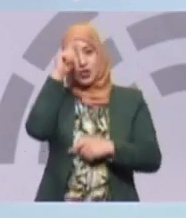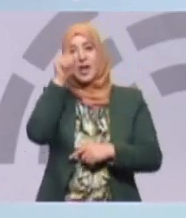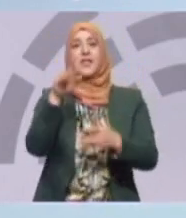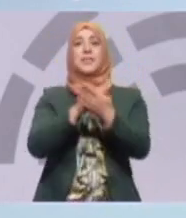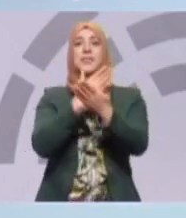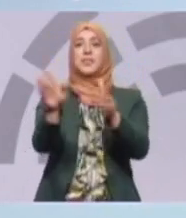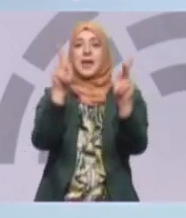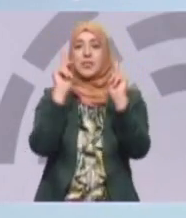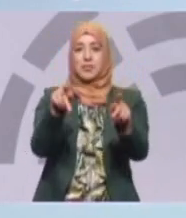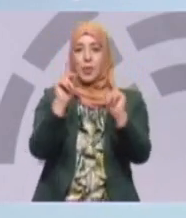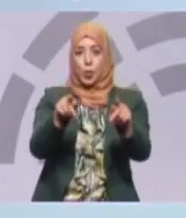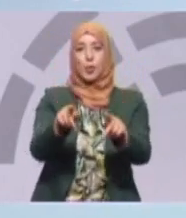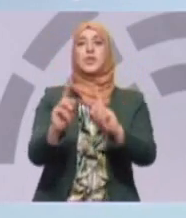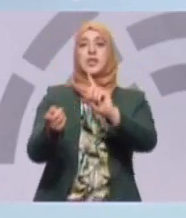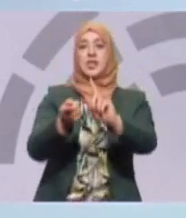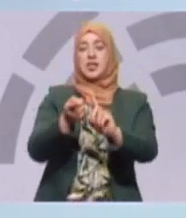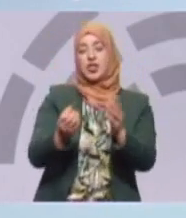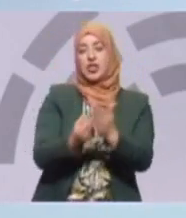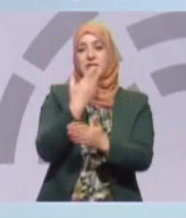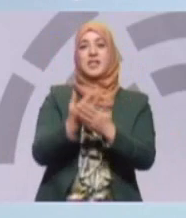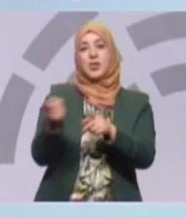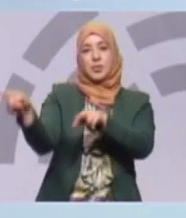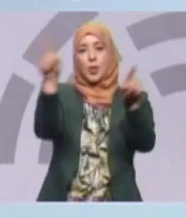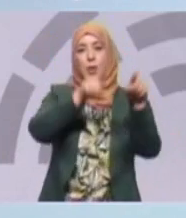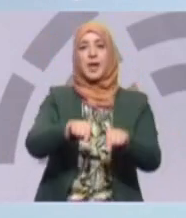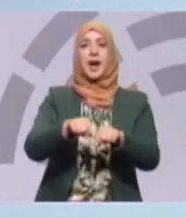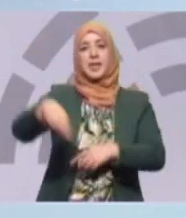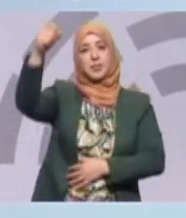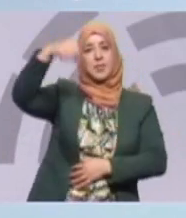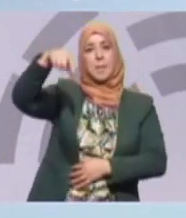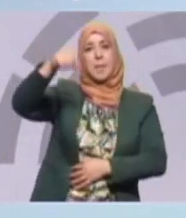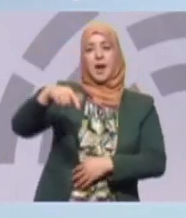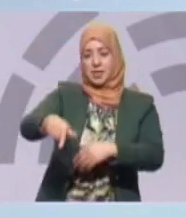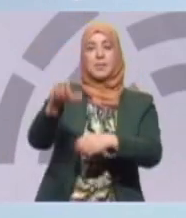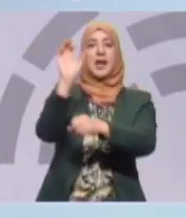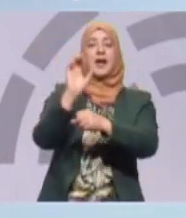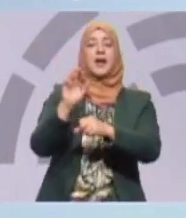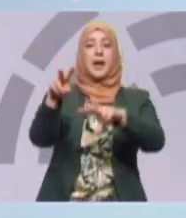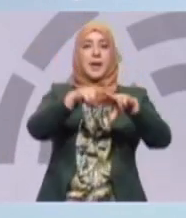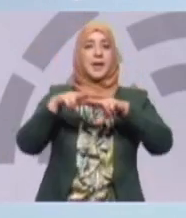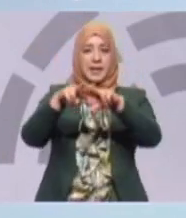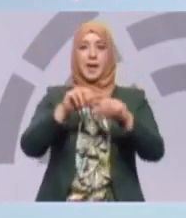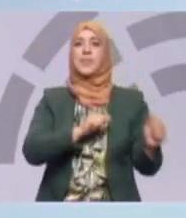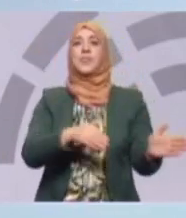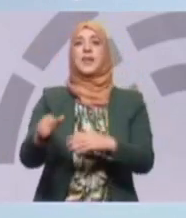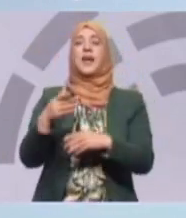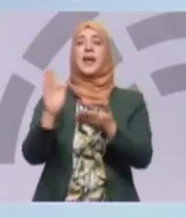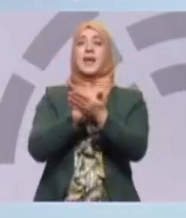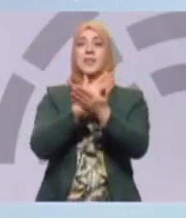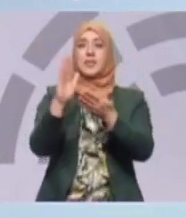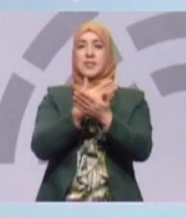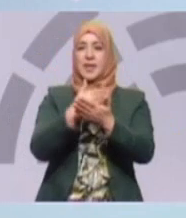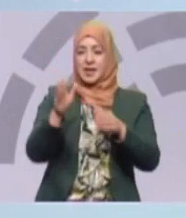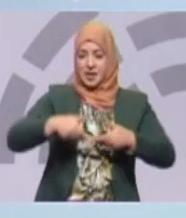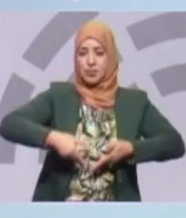السياره على مستوى منزل الحياه واعاده تفعيل محطه للنقل الحديدي تونس احداث اخذت نقل عمومي بني